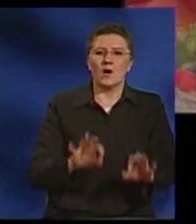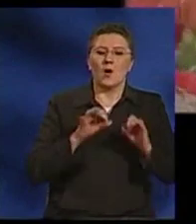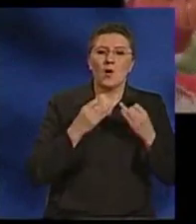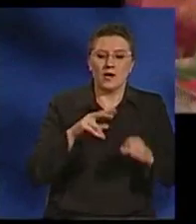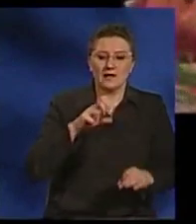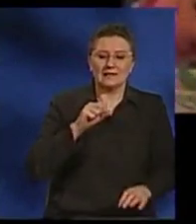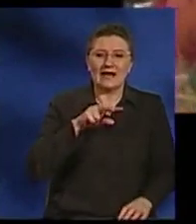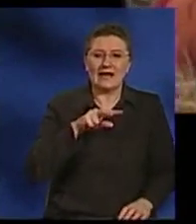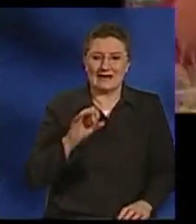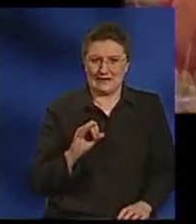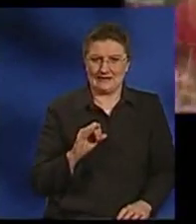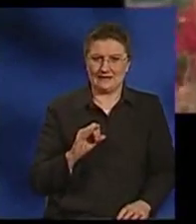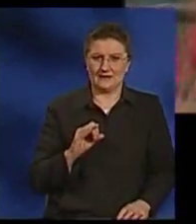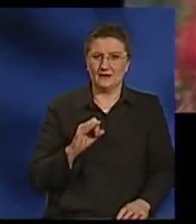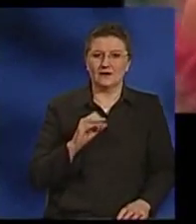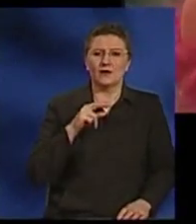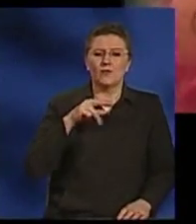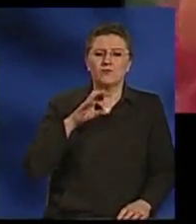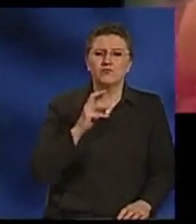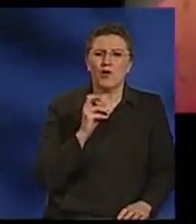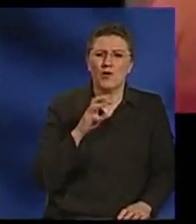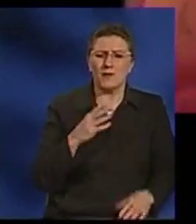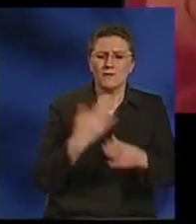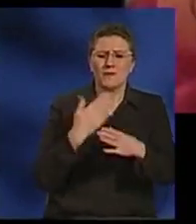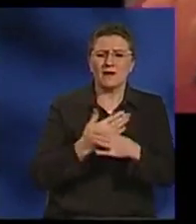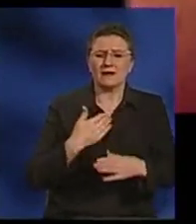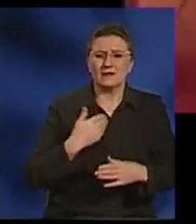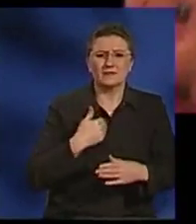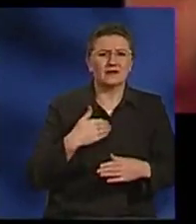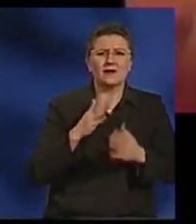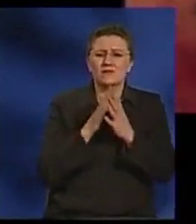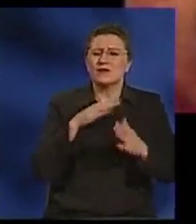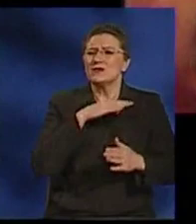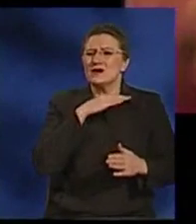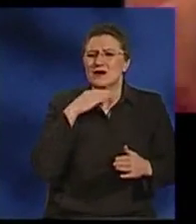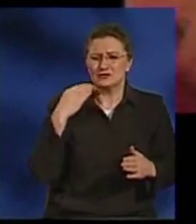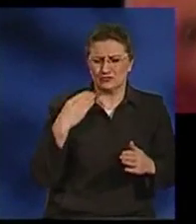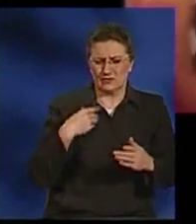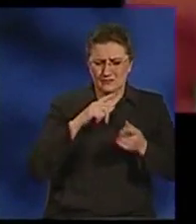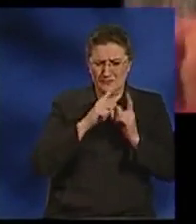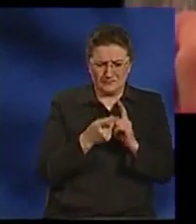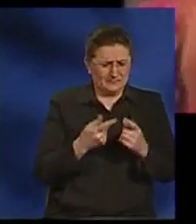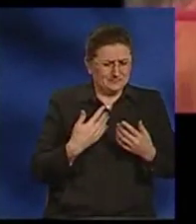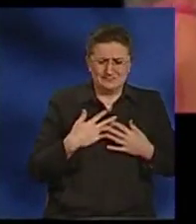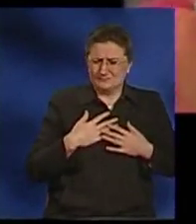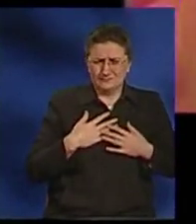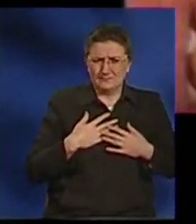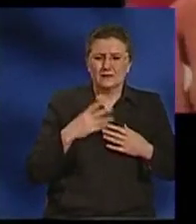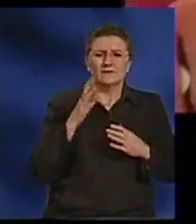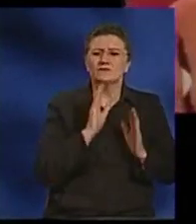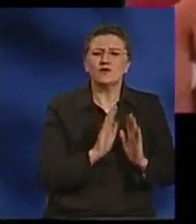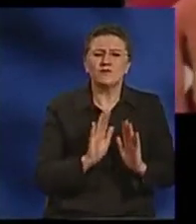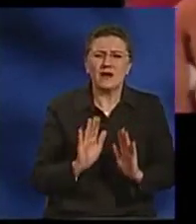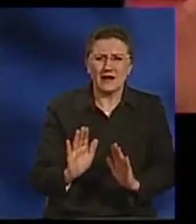лали Локум, локум Помоги мне, я больше не хочу быть овощем Все в порядке,